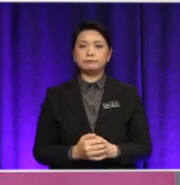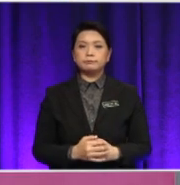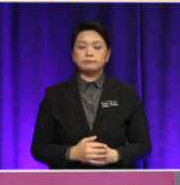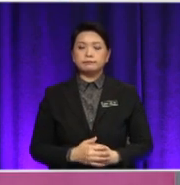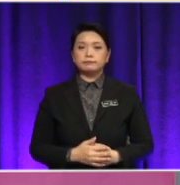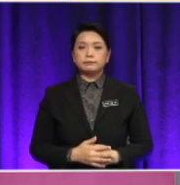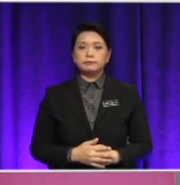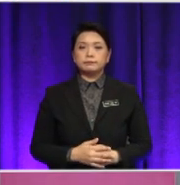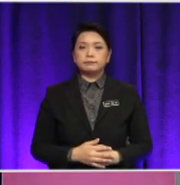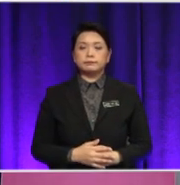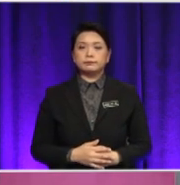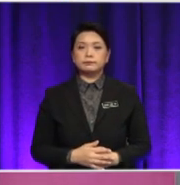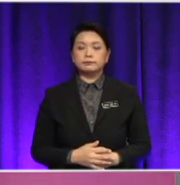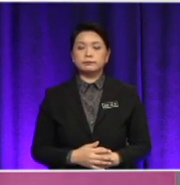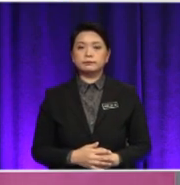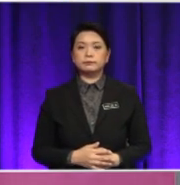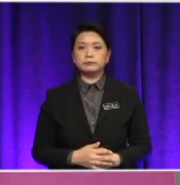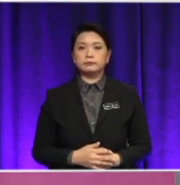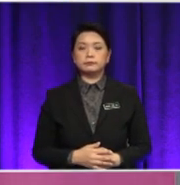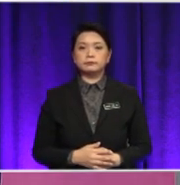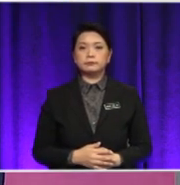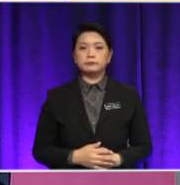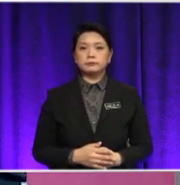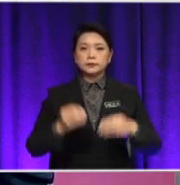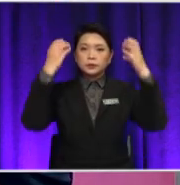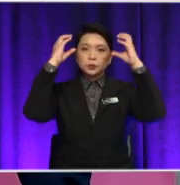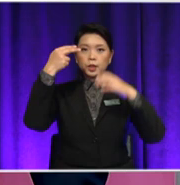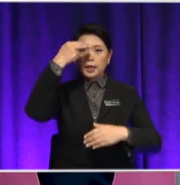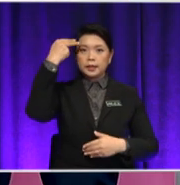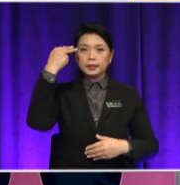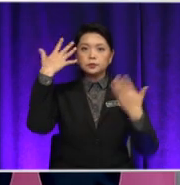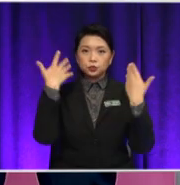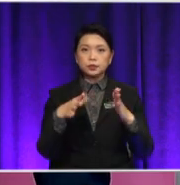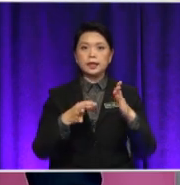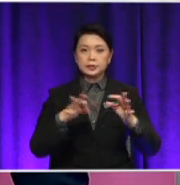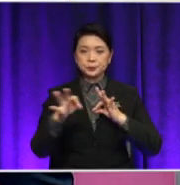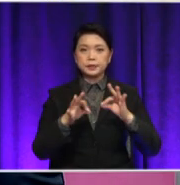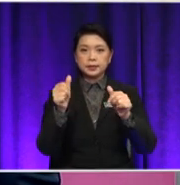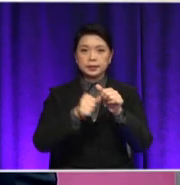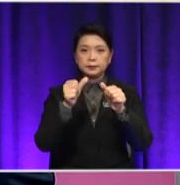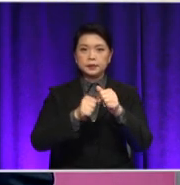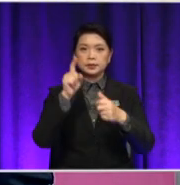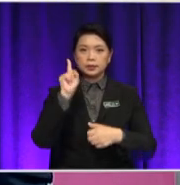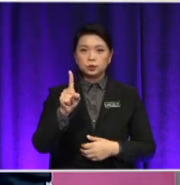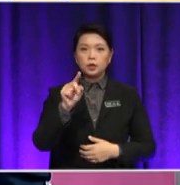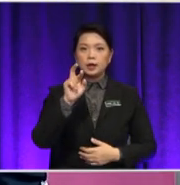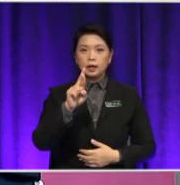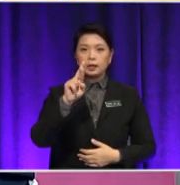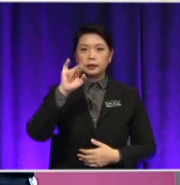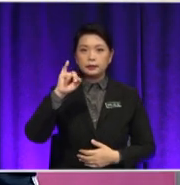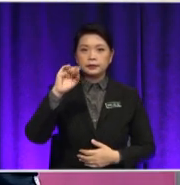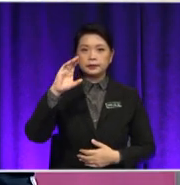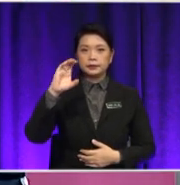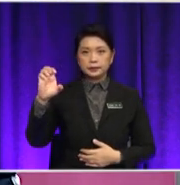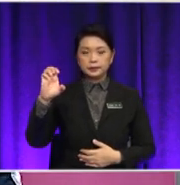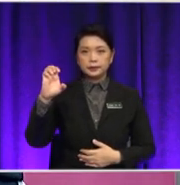Okey. Okey, murid-murid semua, Cikgu Hakim dah terangkan satu persatu. R tu apa, I tu apa, C tu